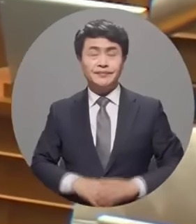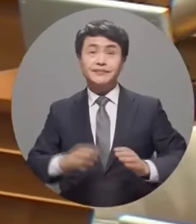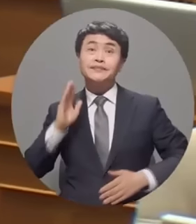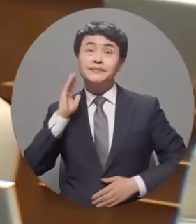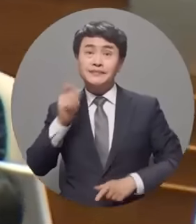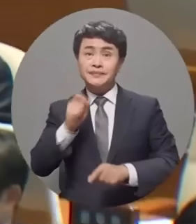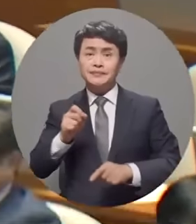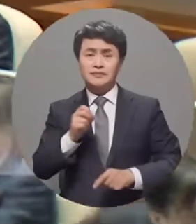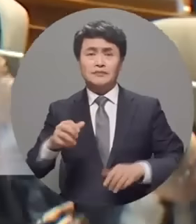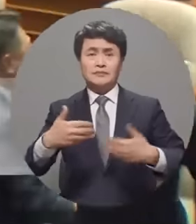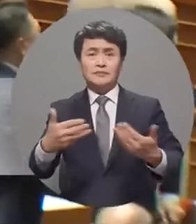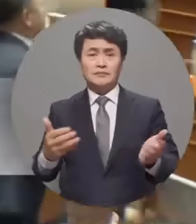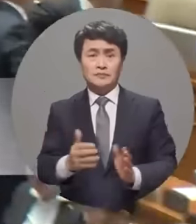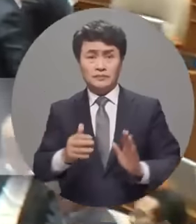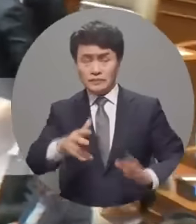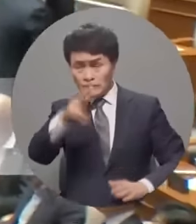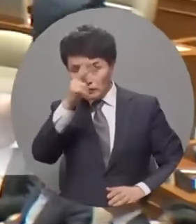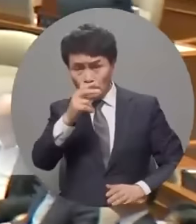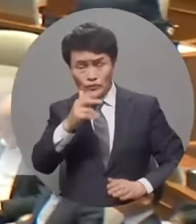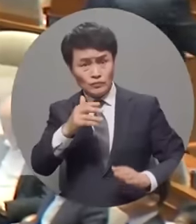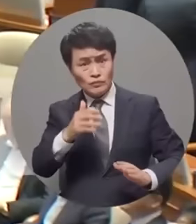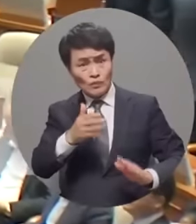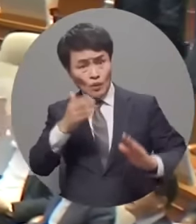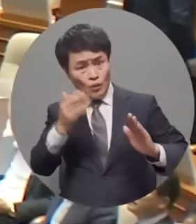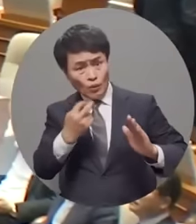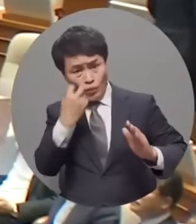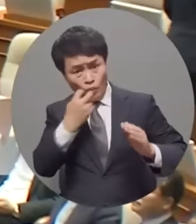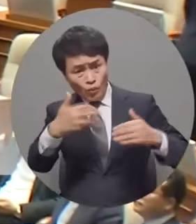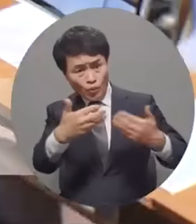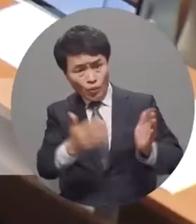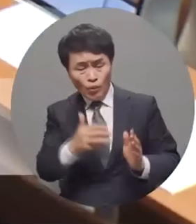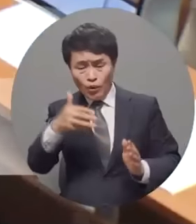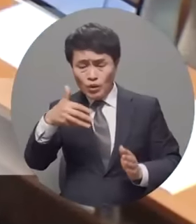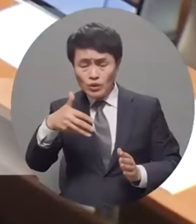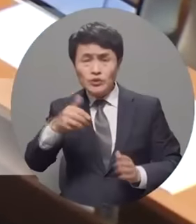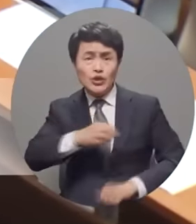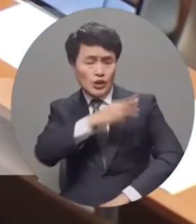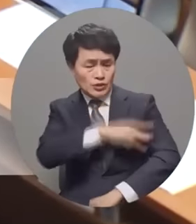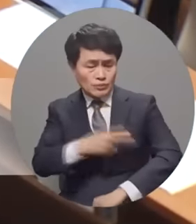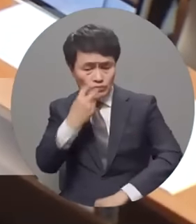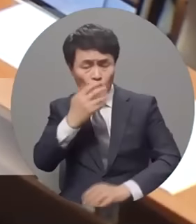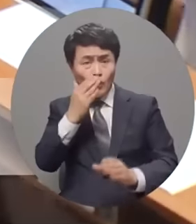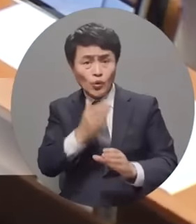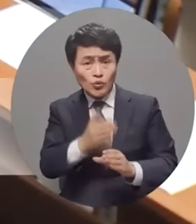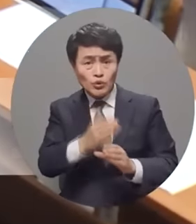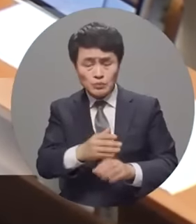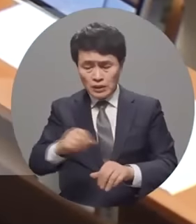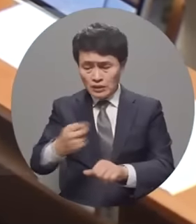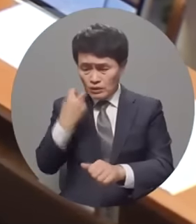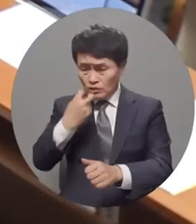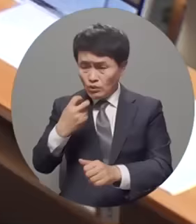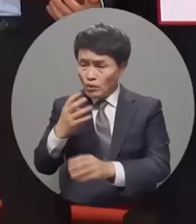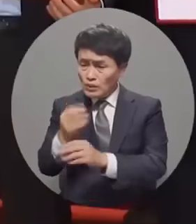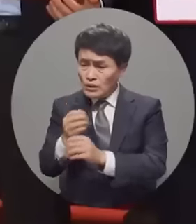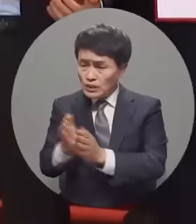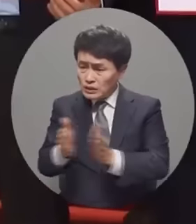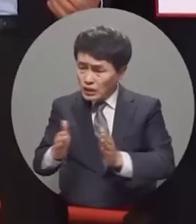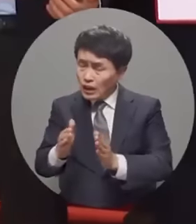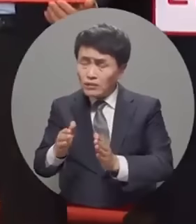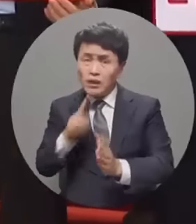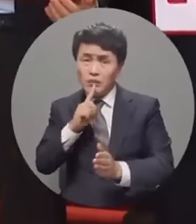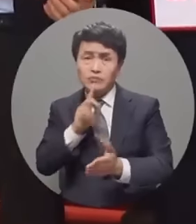대통령실과 여당은 우선 경찰과 공수처에서 최상병 사건을 수사 중이라며 특검의 도입 시점을 지적합니다. 기존 수사가 진행